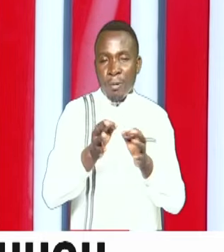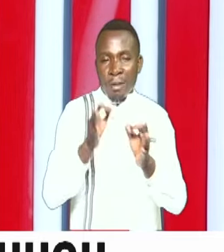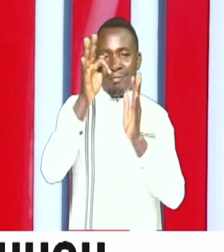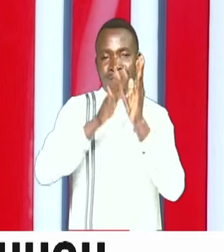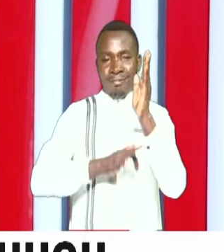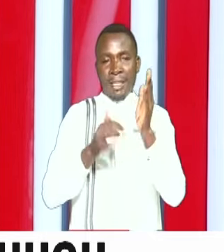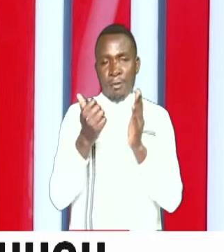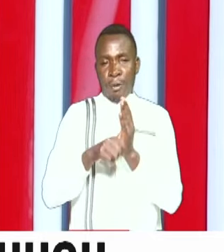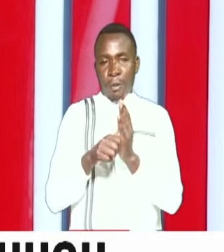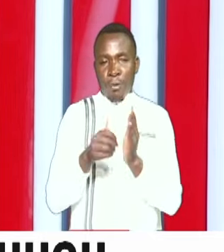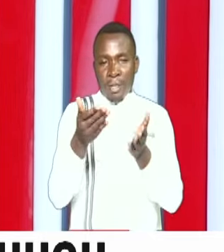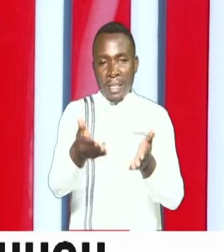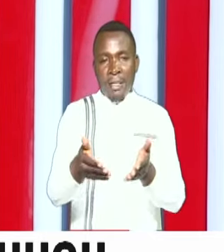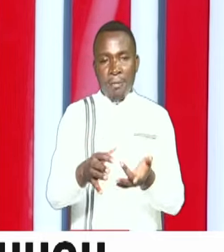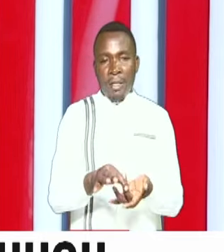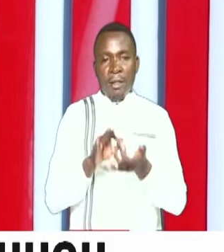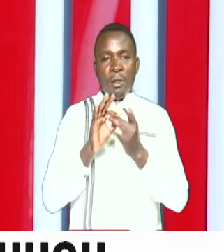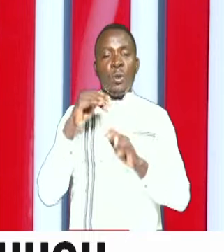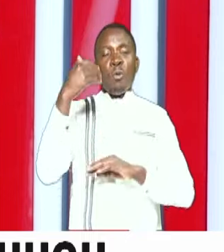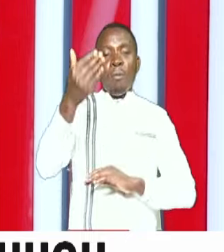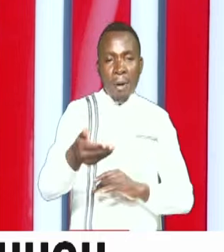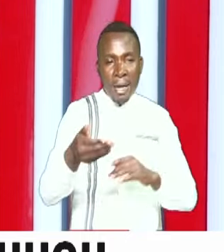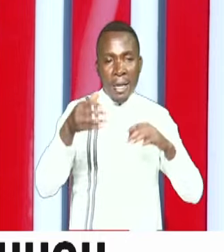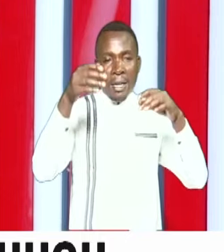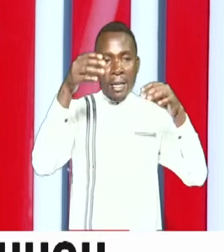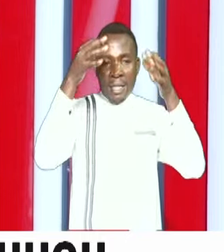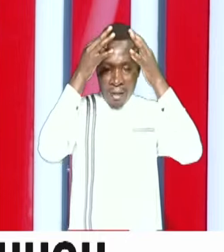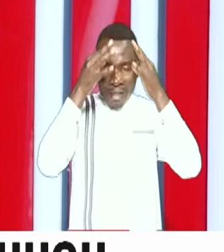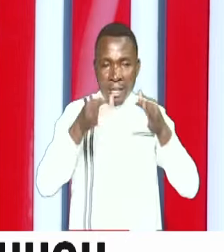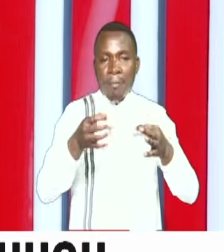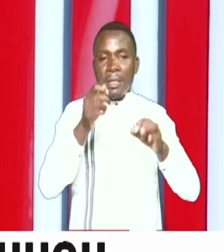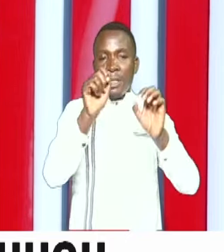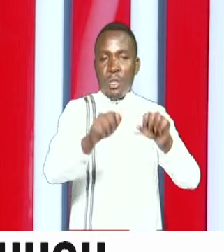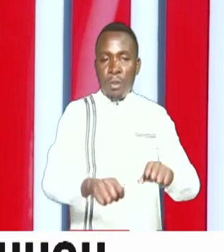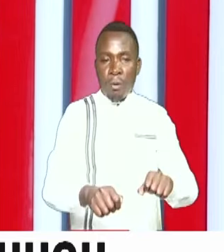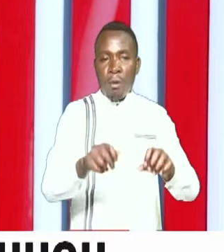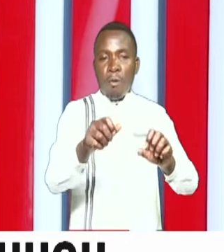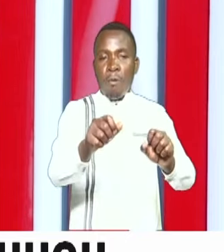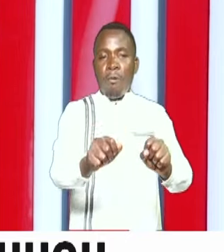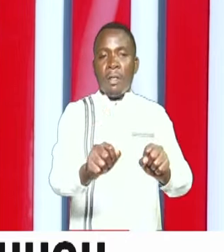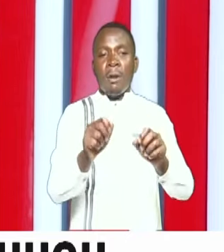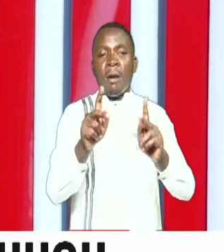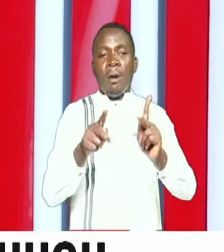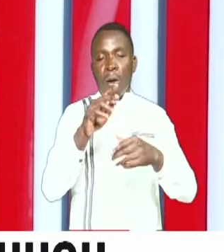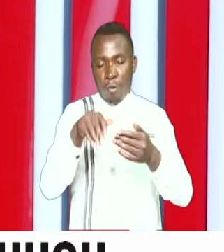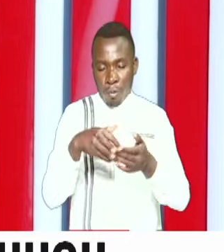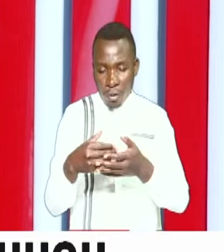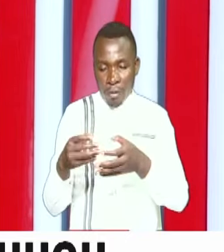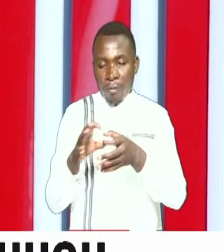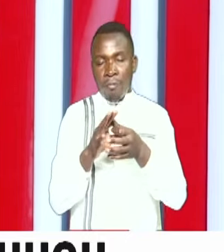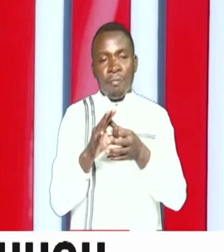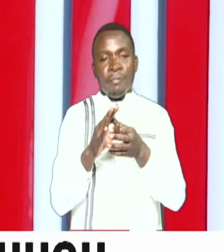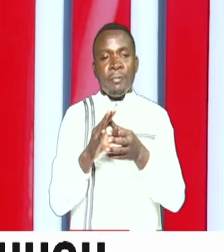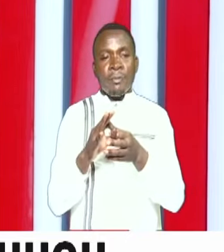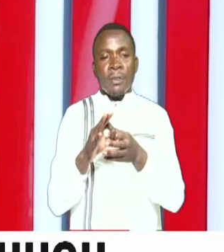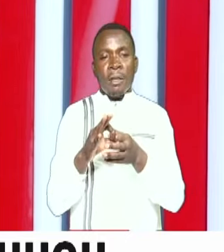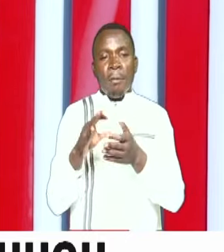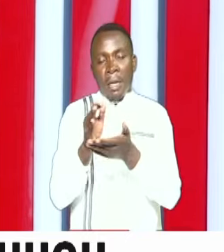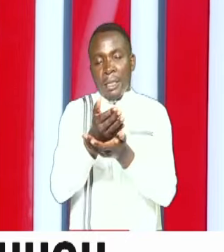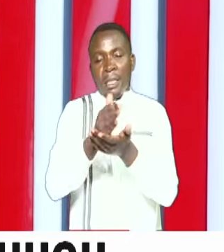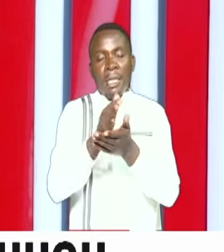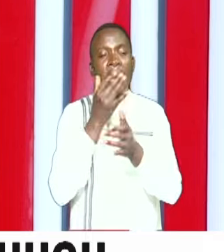ibibazo bigihari ndetse n'ingamba zishobora gufatwa abantu bose bagiye hamwe bagahanahana